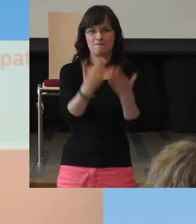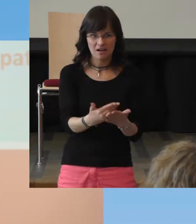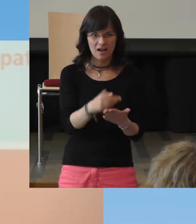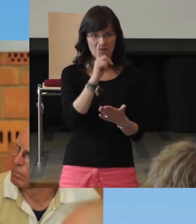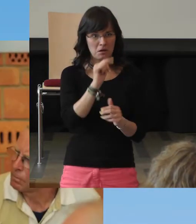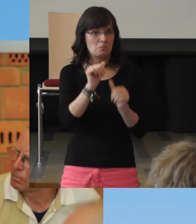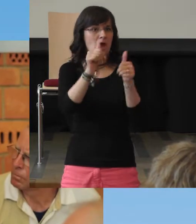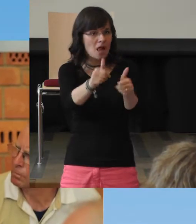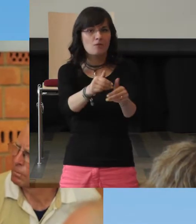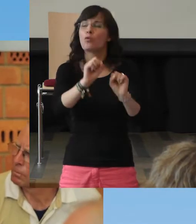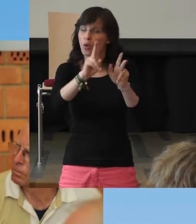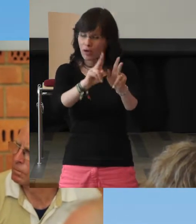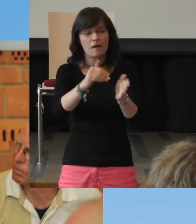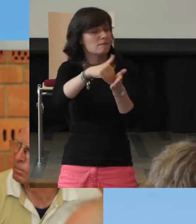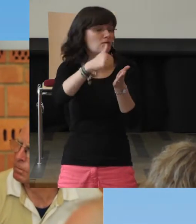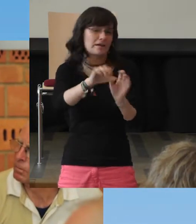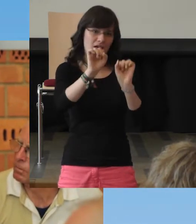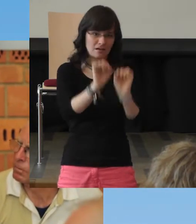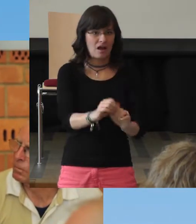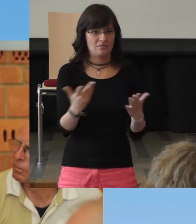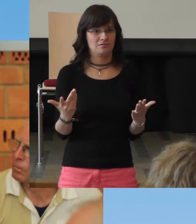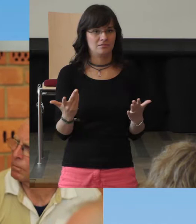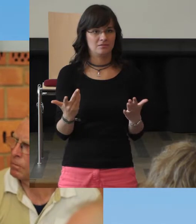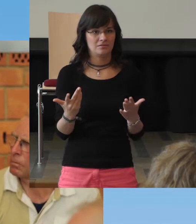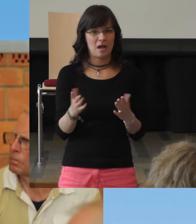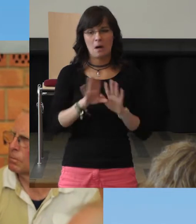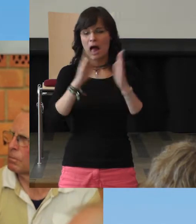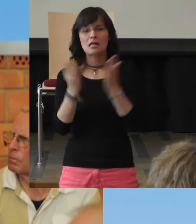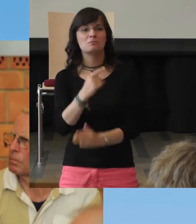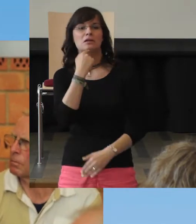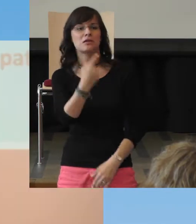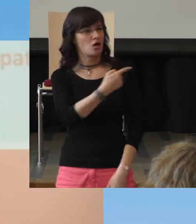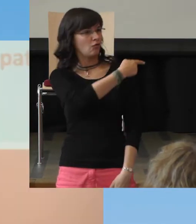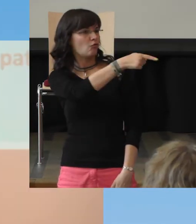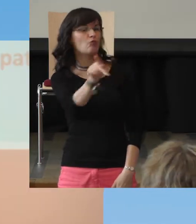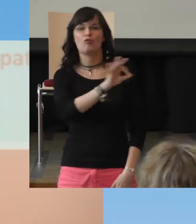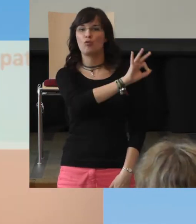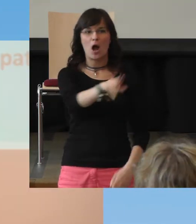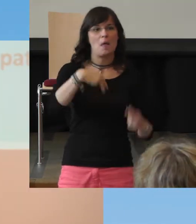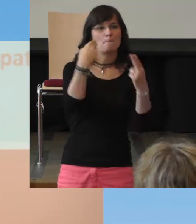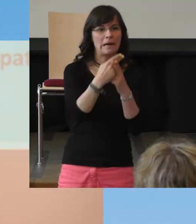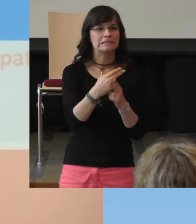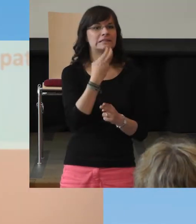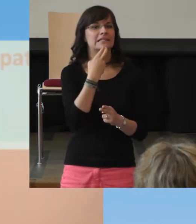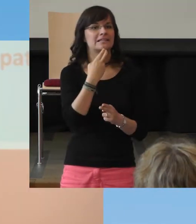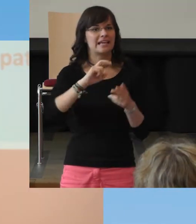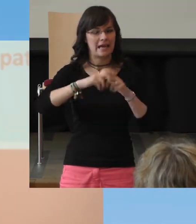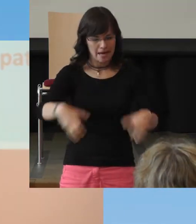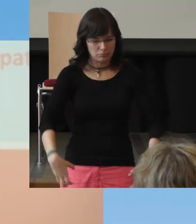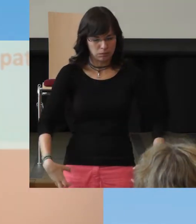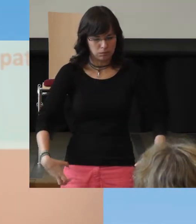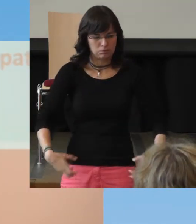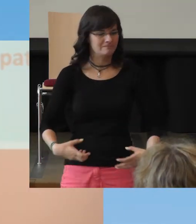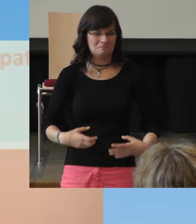machen Sie es ruhig weiter aber es gibt nicht die generelle Aussage dass man so eine Therapie jedem empfehlen könnte was die